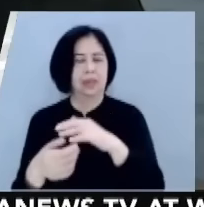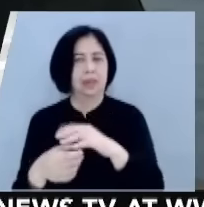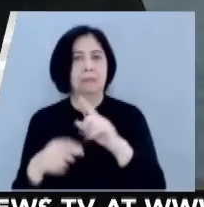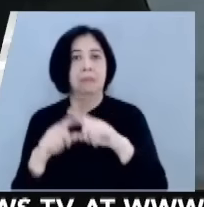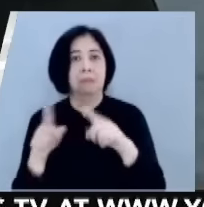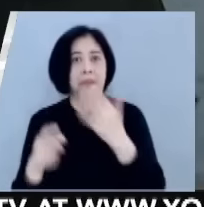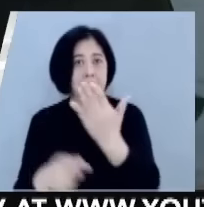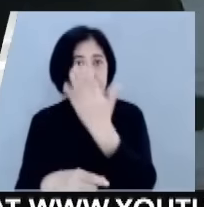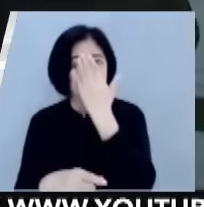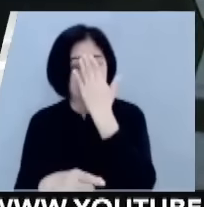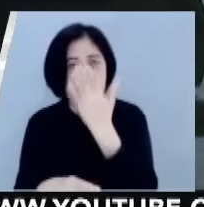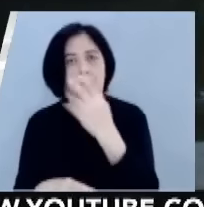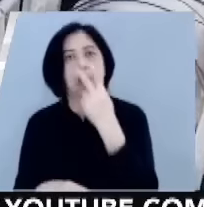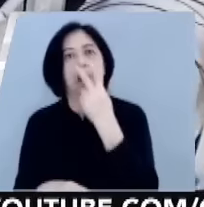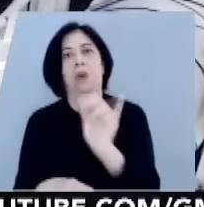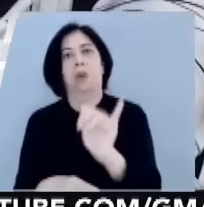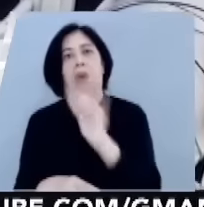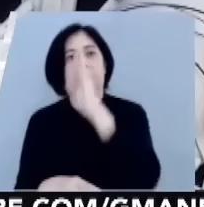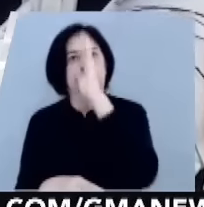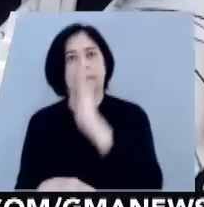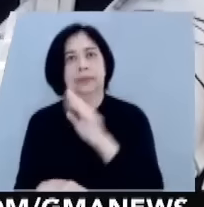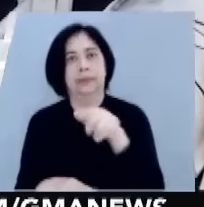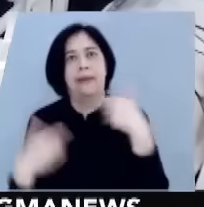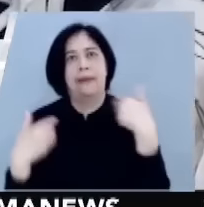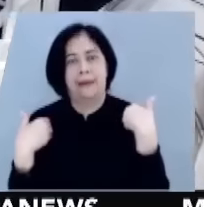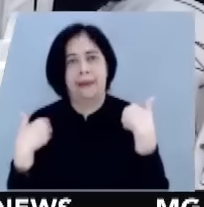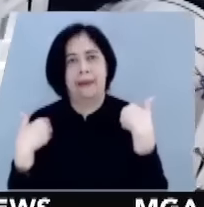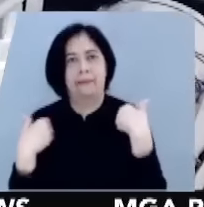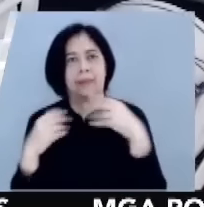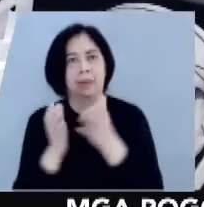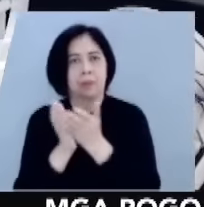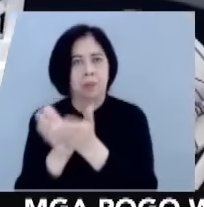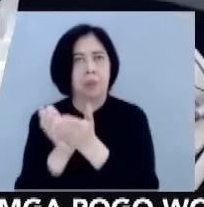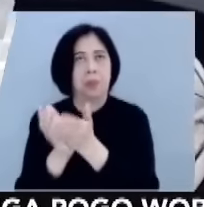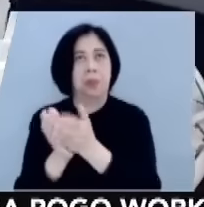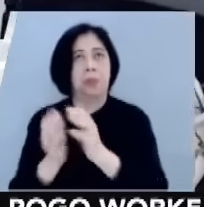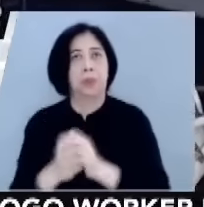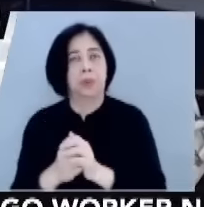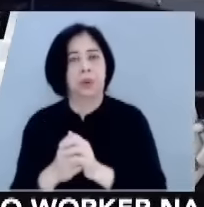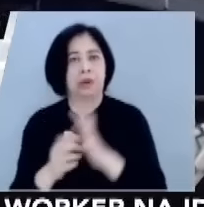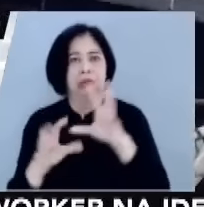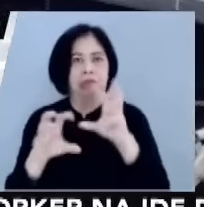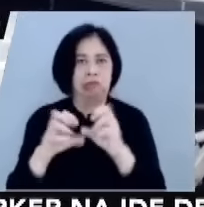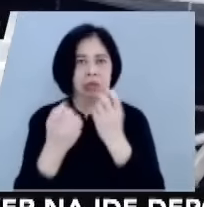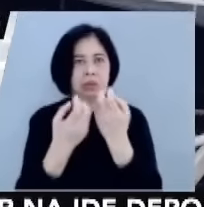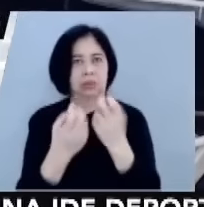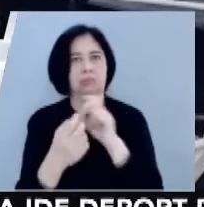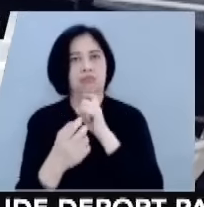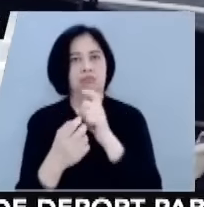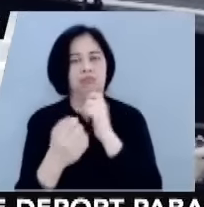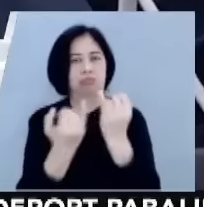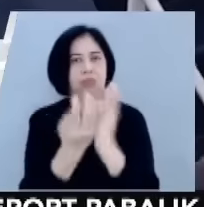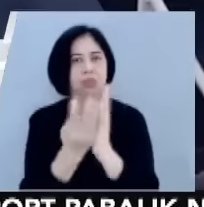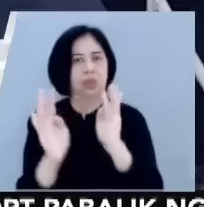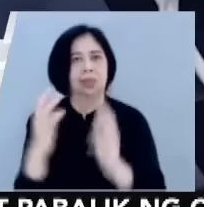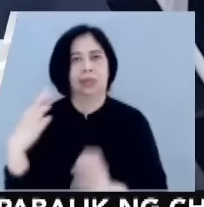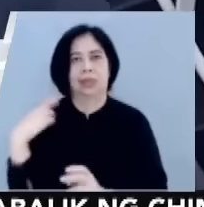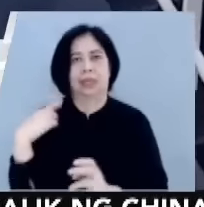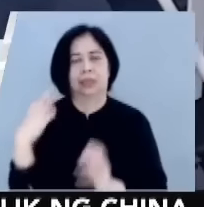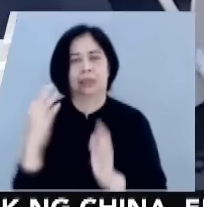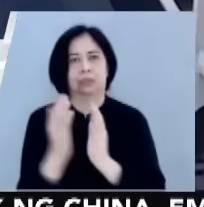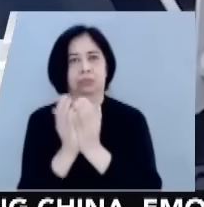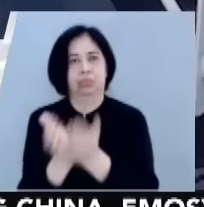malapitan, makikita na ang sirang tinamo ng 30-meter multi-mission vessel, UP ang mga railing sa starboard side o kanang bahagi ng barko.